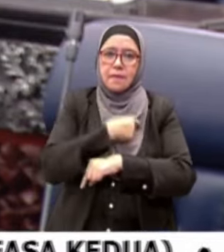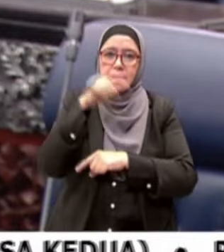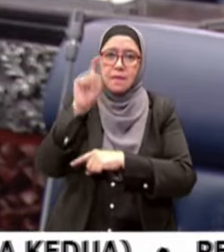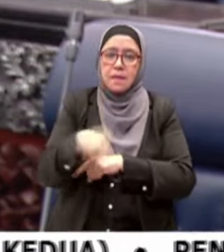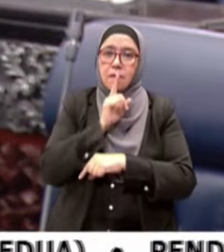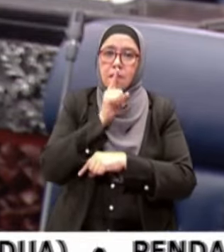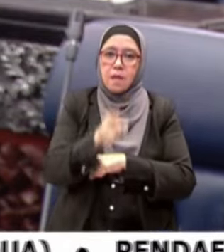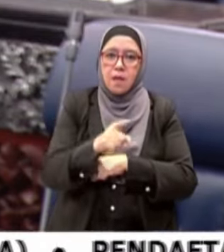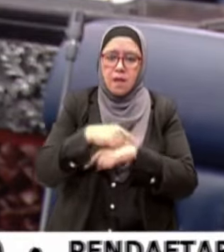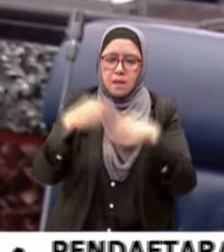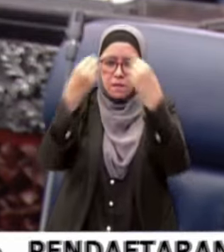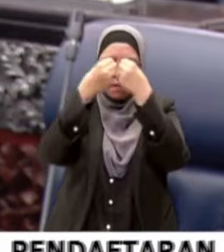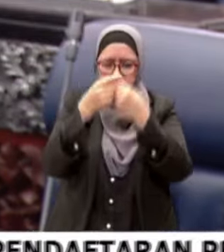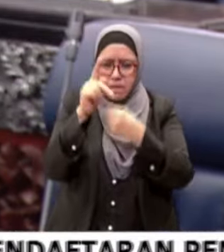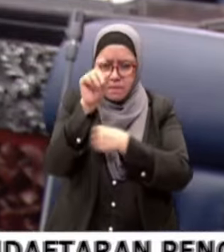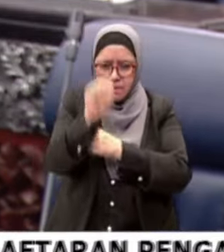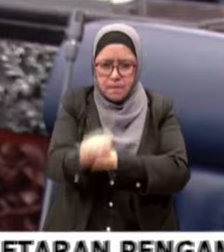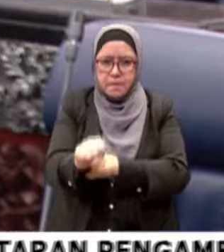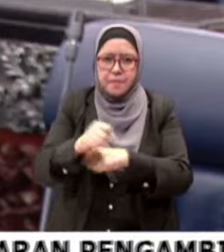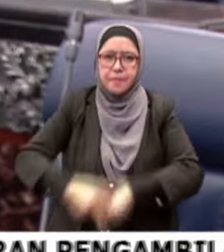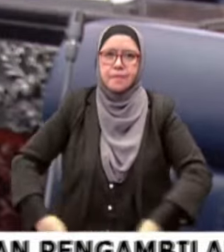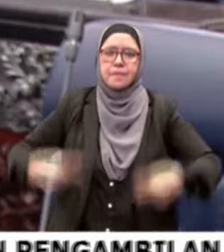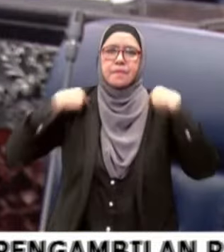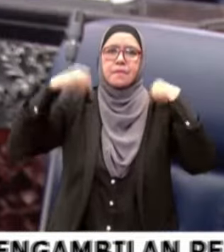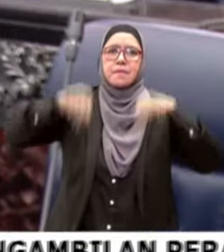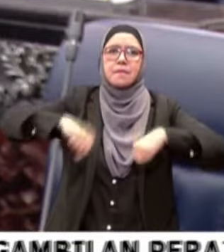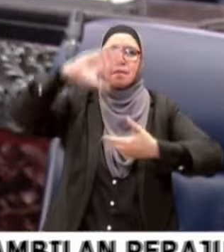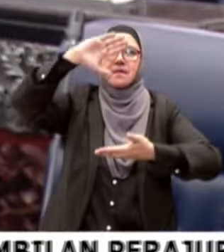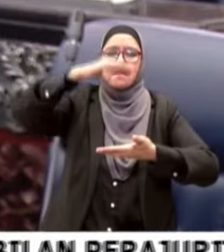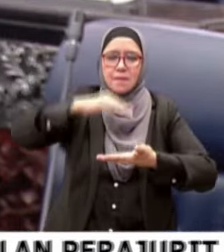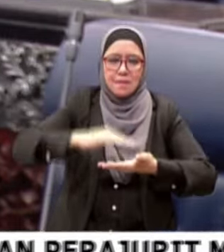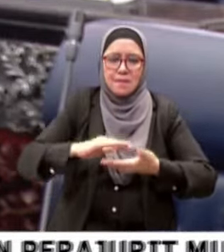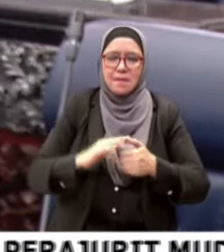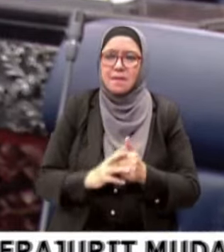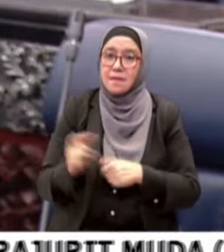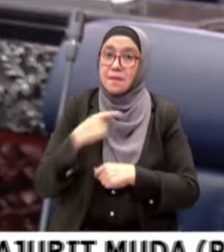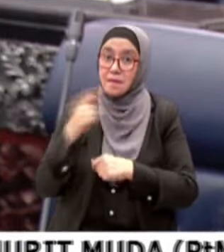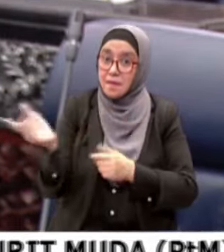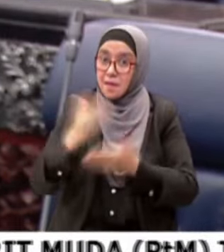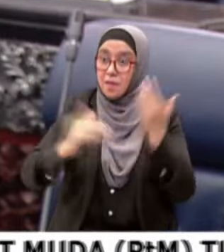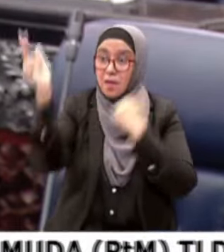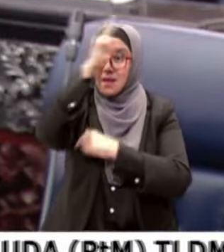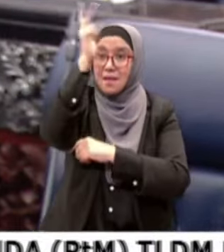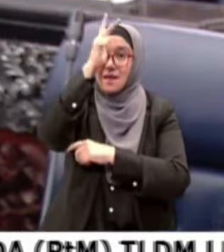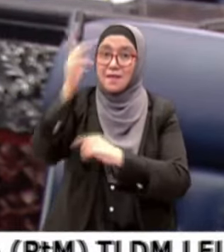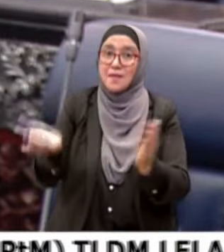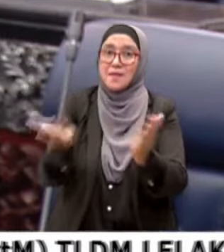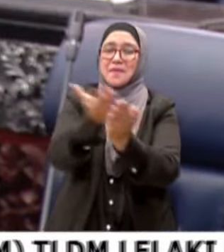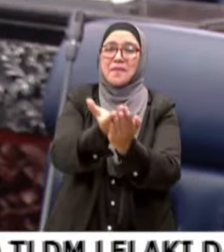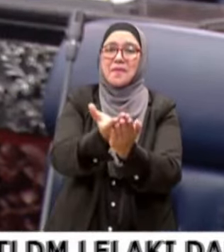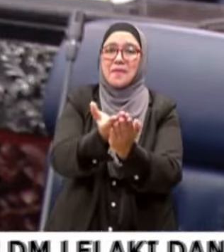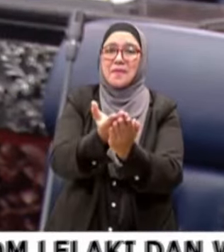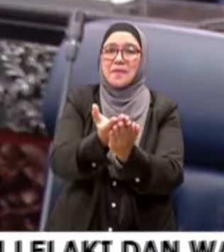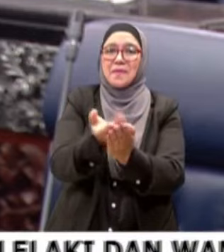bahwa hidup dapat di kurangkan Adakah pihak kerajaan bercorang untuk